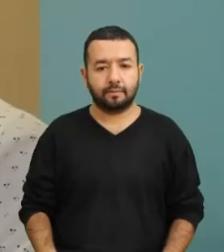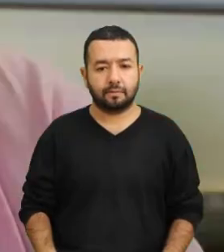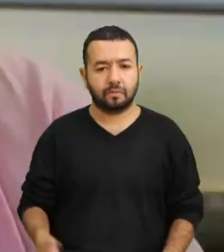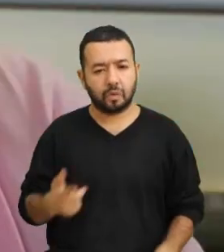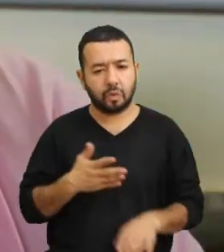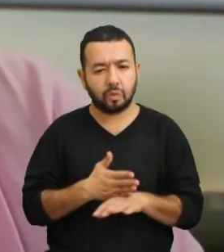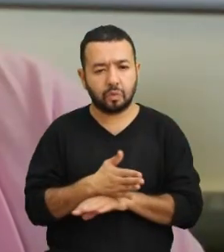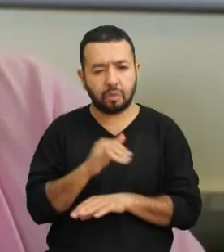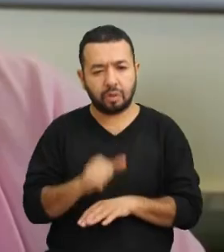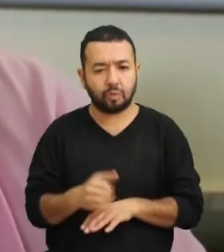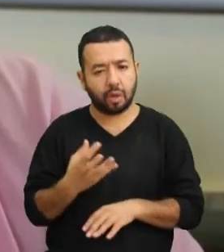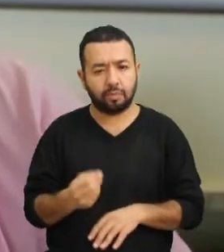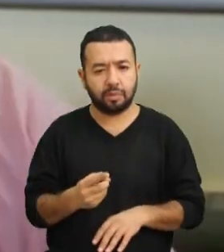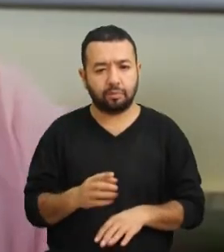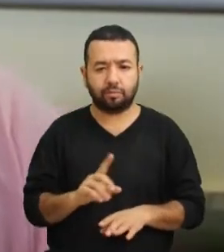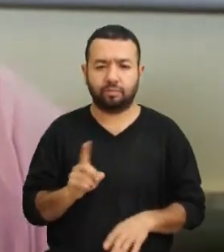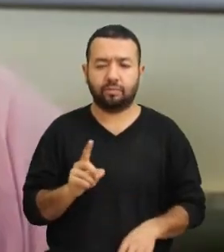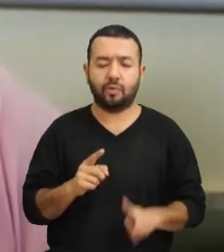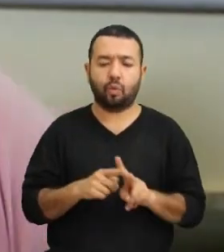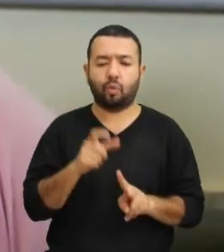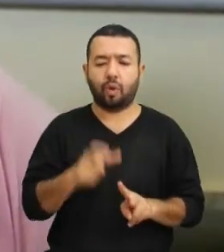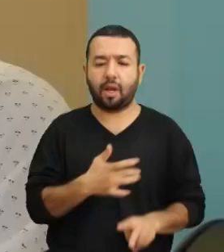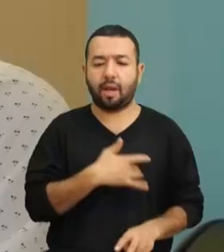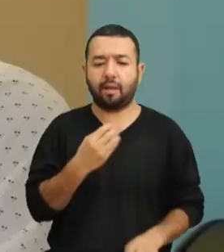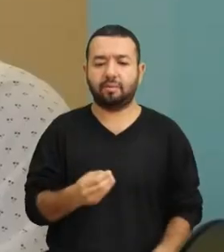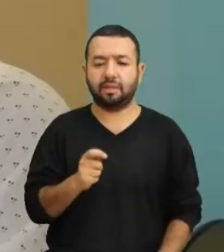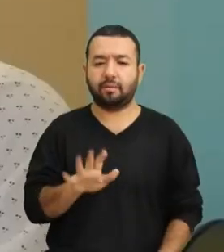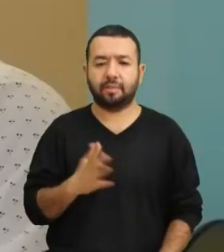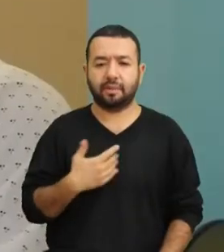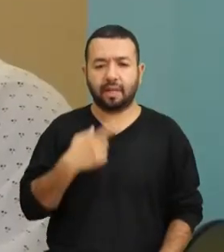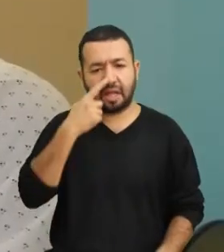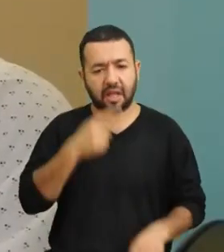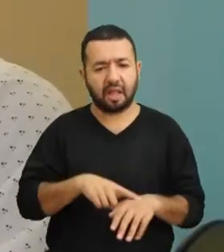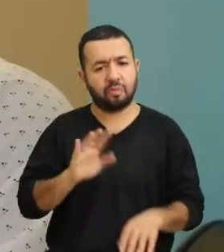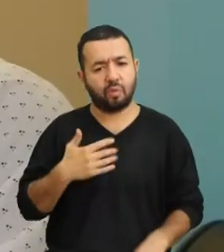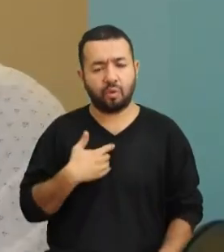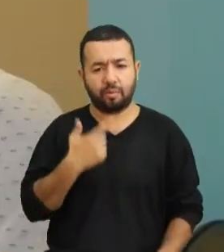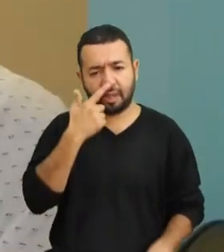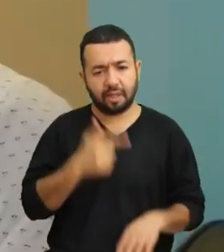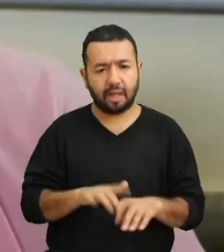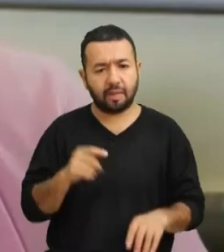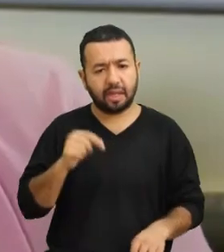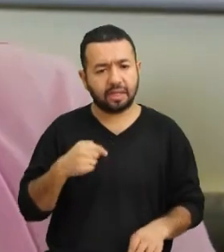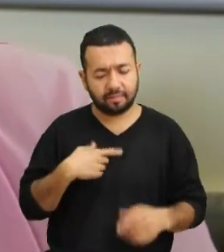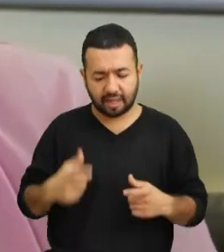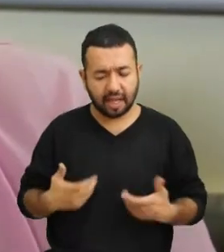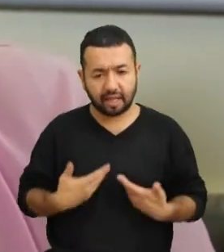Aslında doğru diyorsun tabii de. Yok yok, Nurhan öyle şey yapmaz ya. İnanamıyorum ya. Şu anda neredeyim